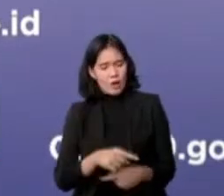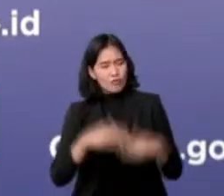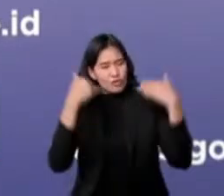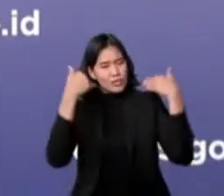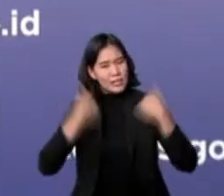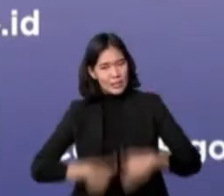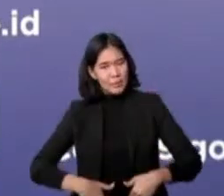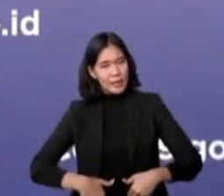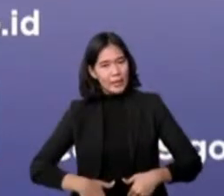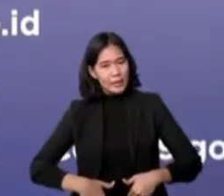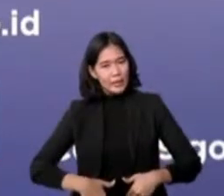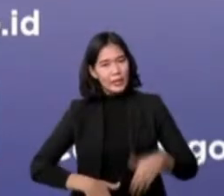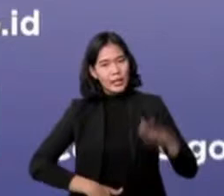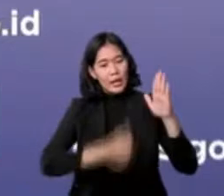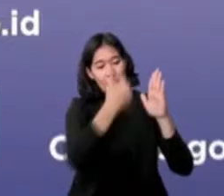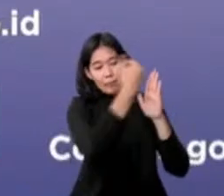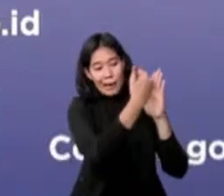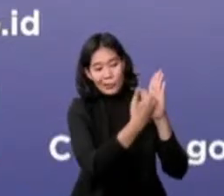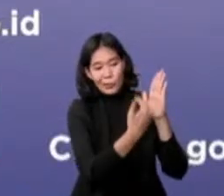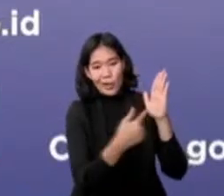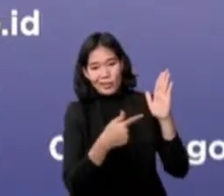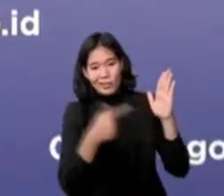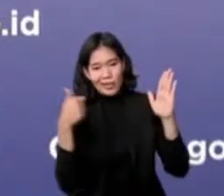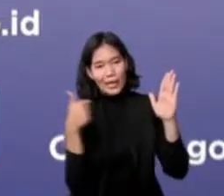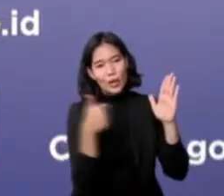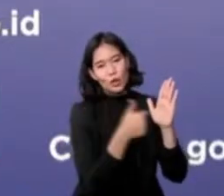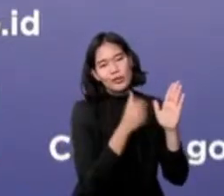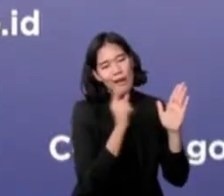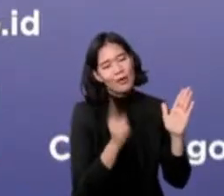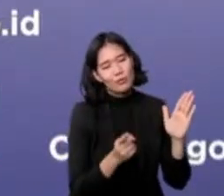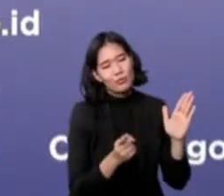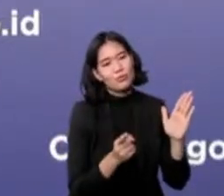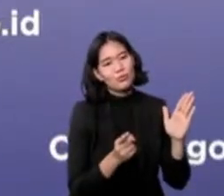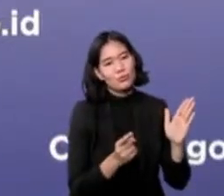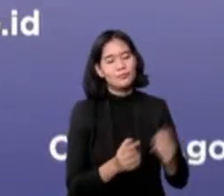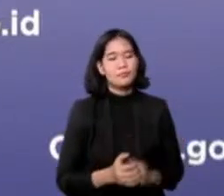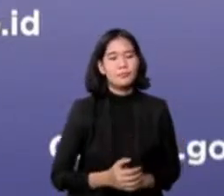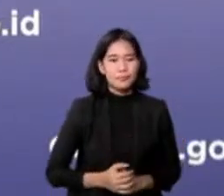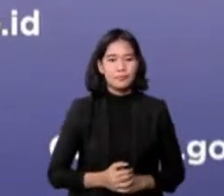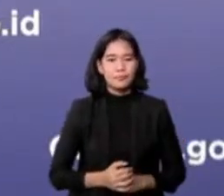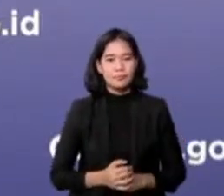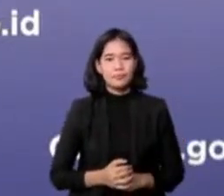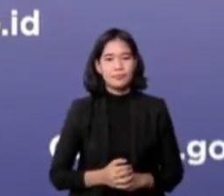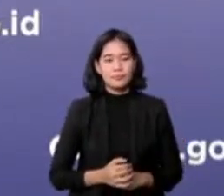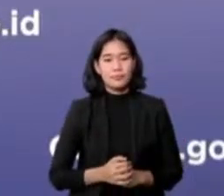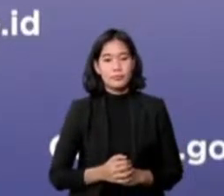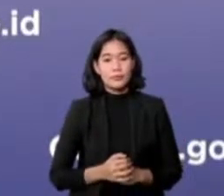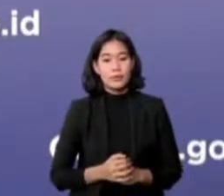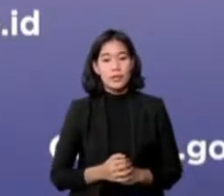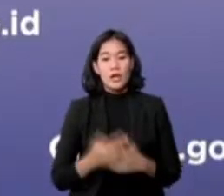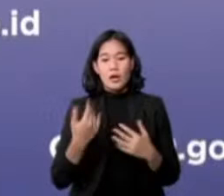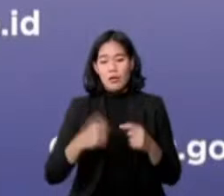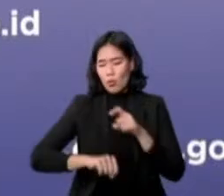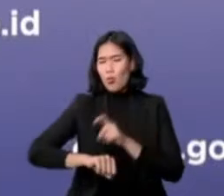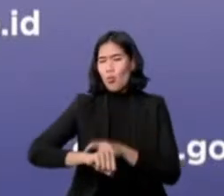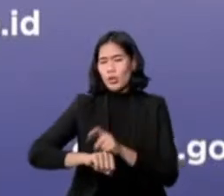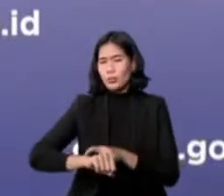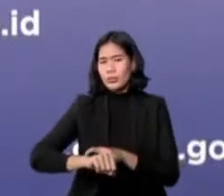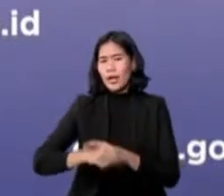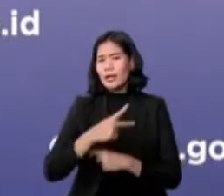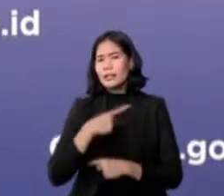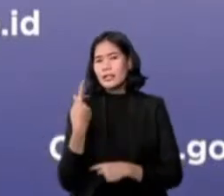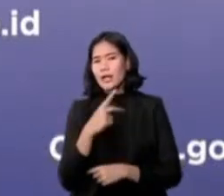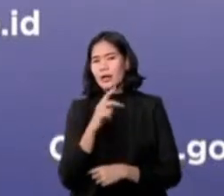disiplin untuk mematuhi protokol kesehatan harus kita kuatkan. Kita sudah